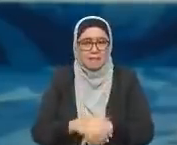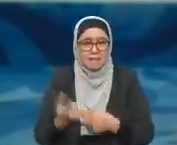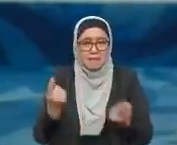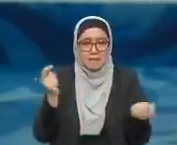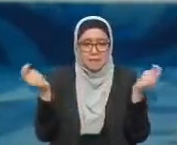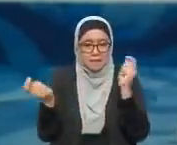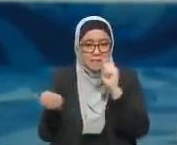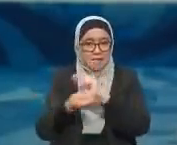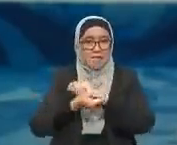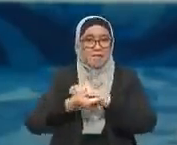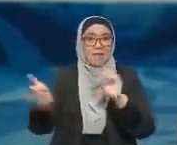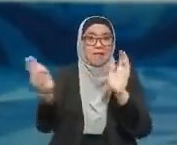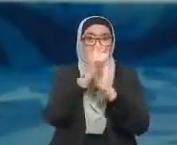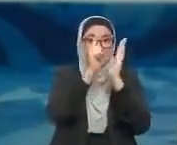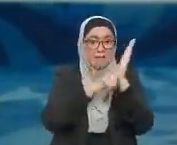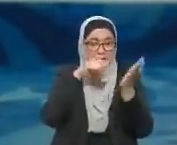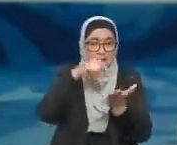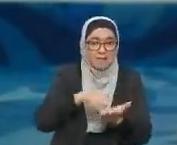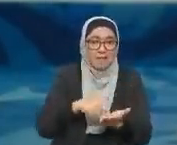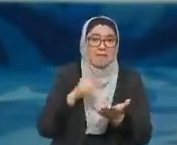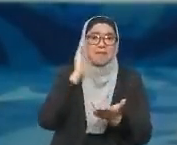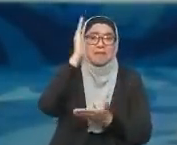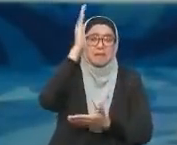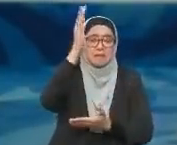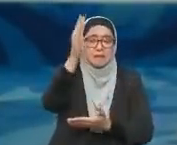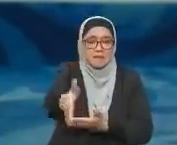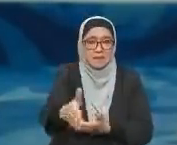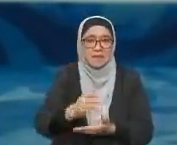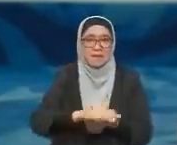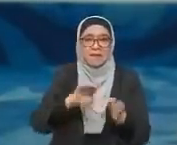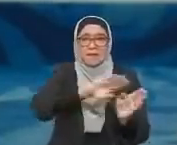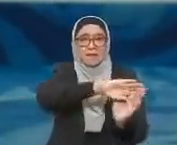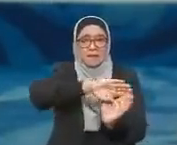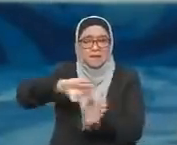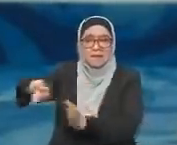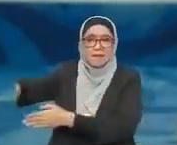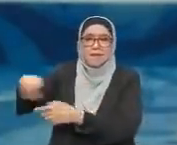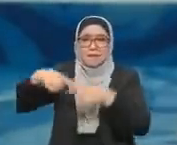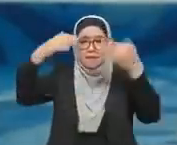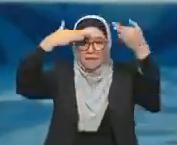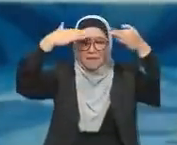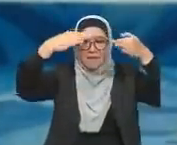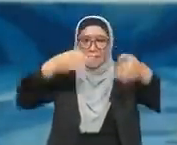ini dengan sendirinya akan menepikan Keputusan Mahkamah persekutuan 92